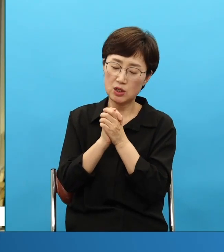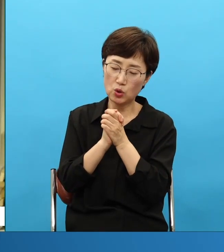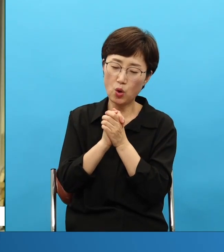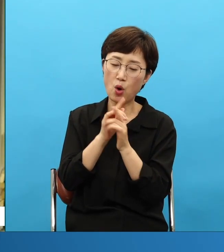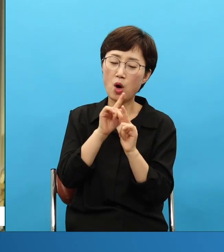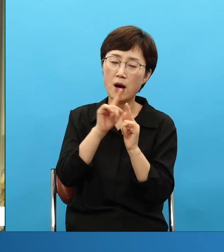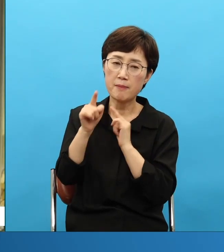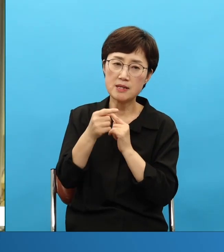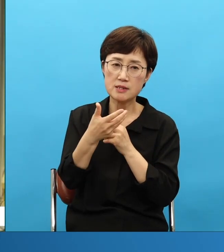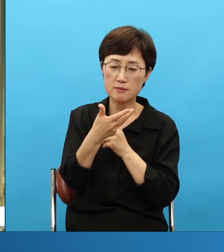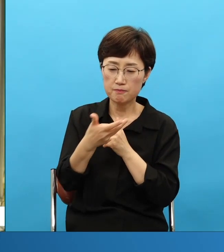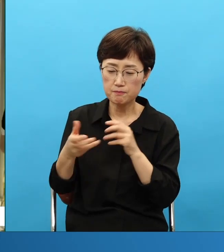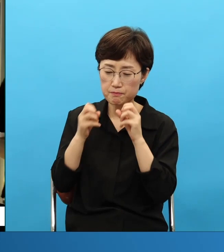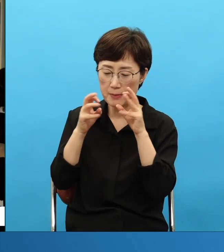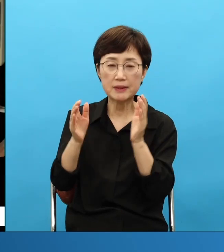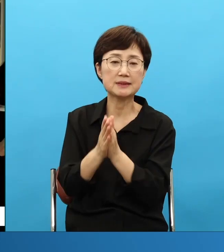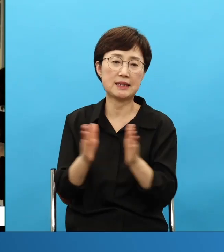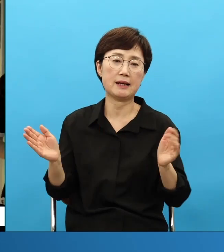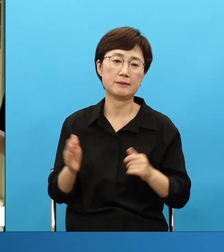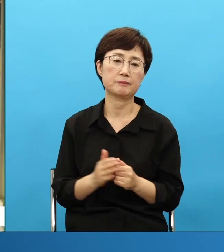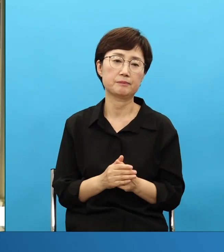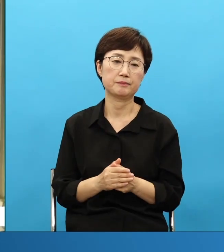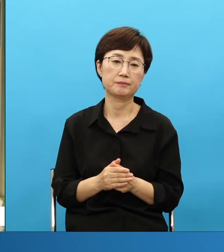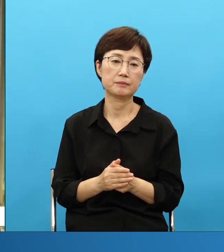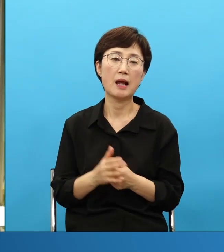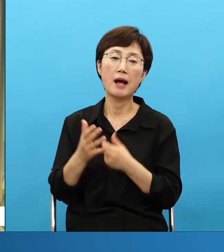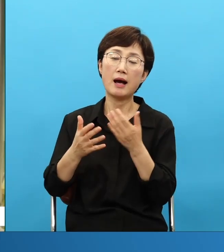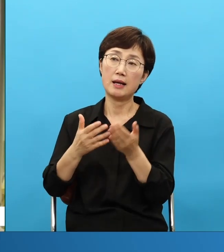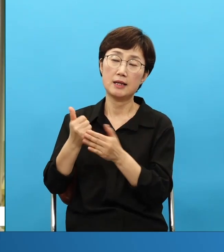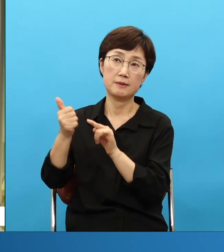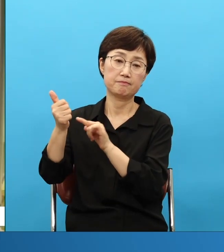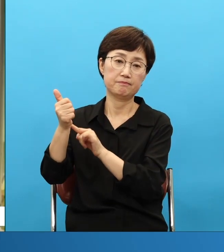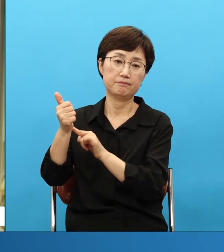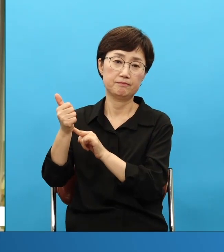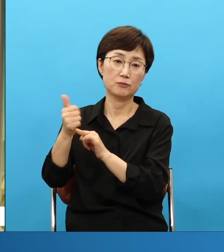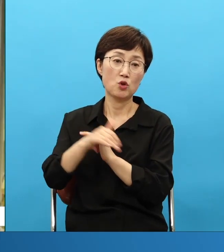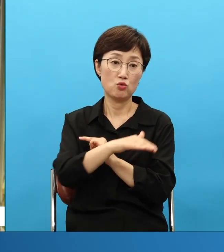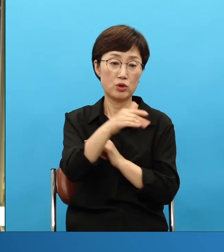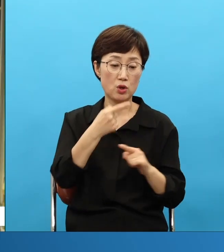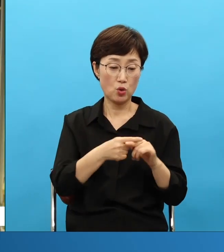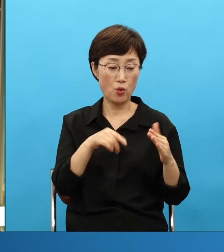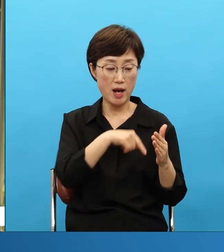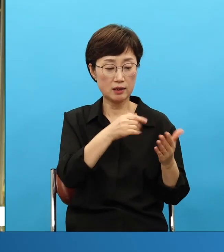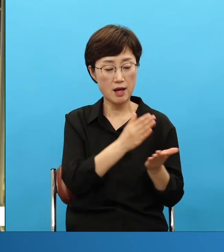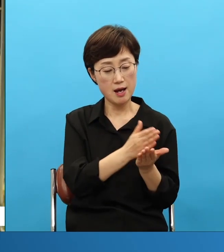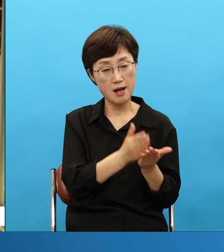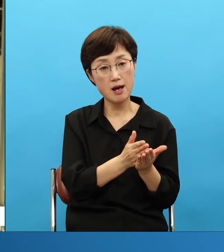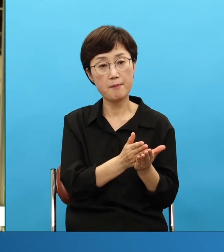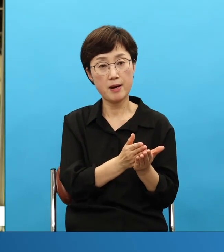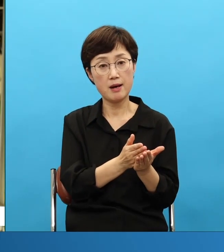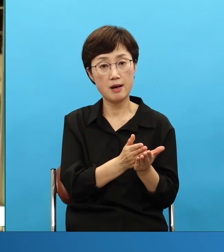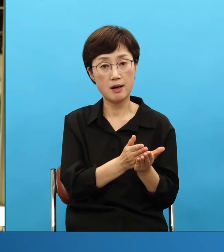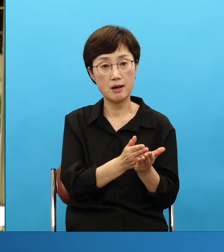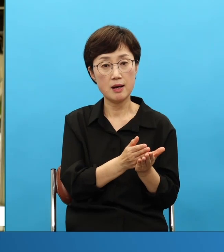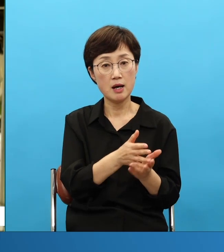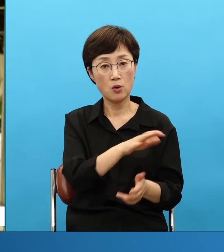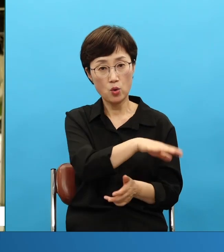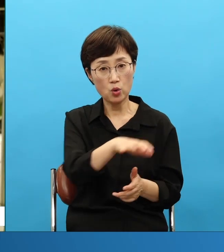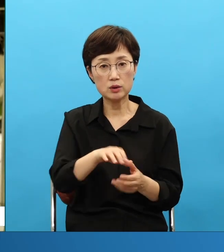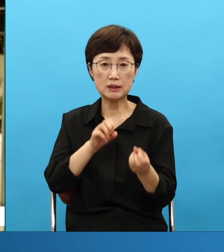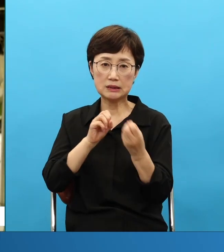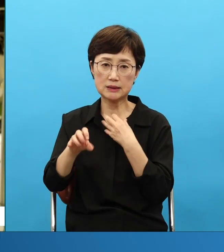말씀의 흐름을 타기 시작했어요. 그러면서 하나님이 여러 부분에서 현장과 산업에